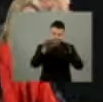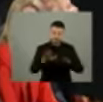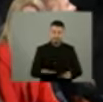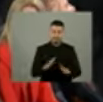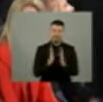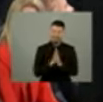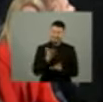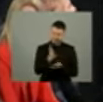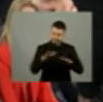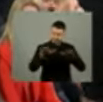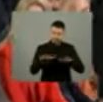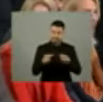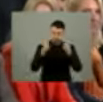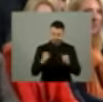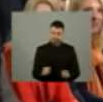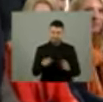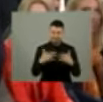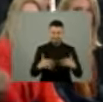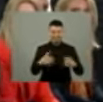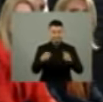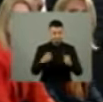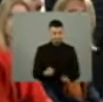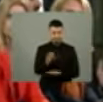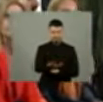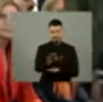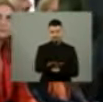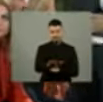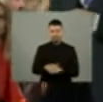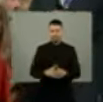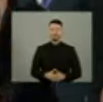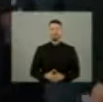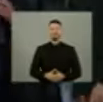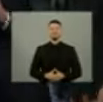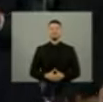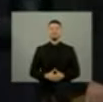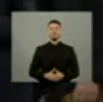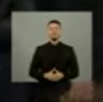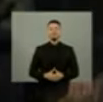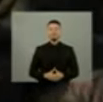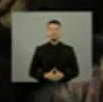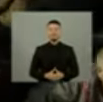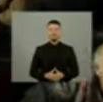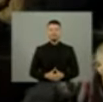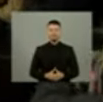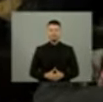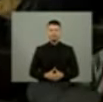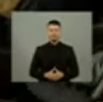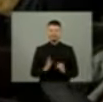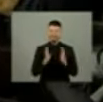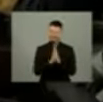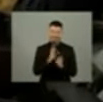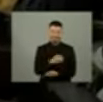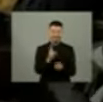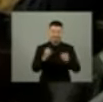και εκλέγεται νέος αρχηγός. Και ο νέος αρχηγός δεν πάει καλά στις ευρωεκλογές. Ο κύριος Τσίπρας θα επανέλθει πάλι